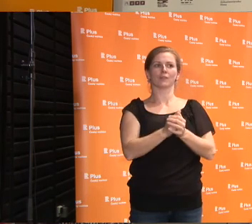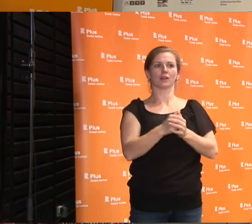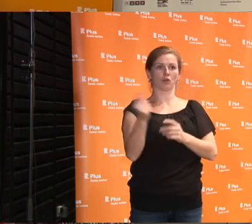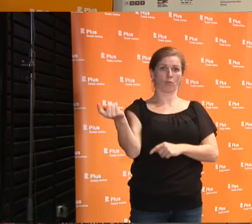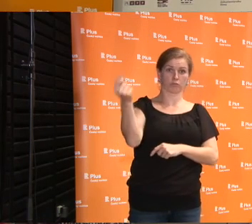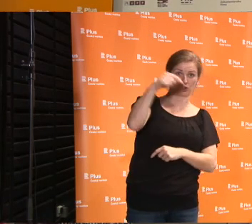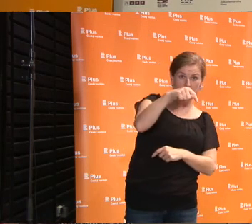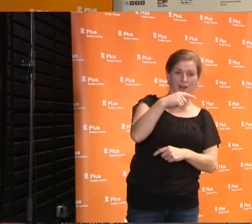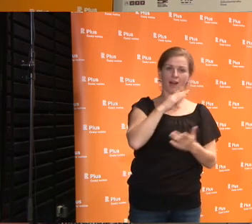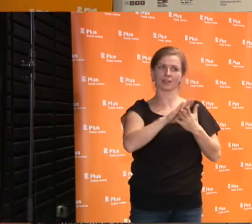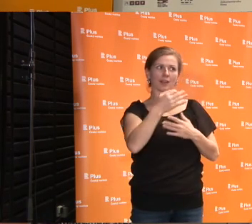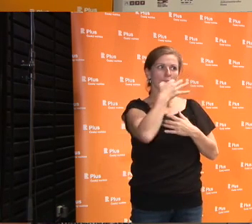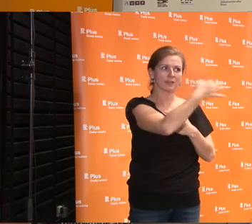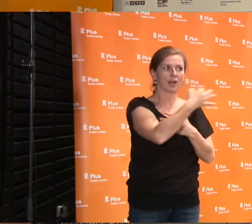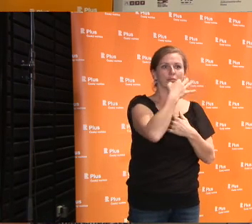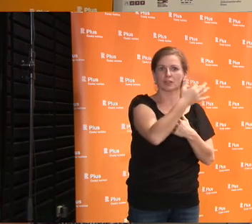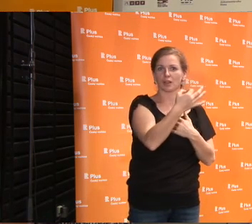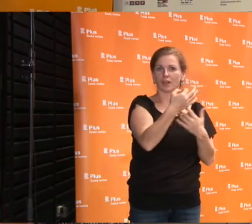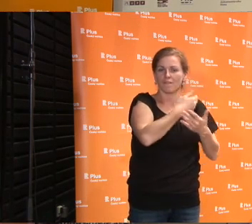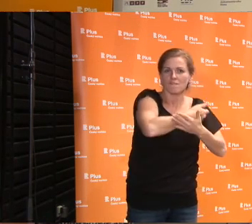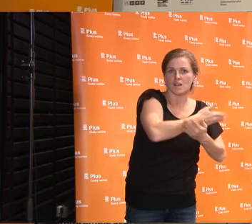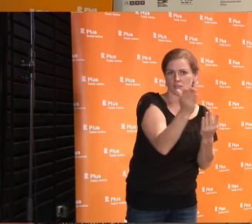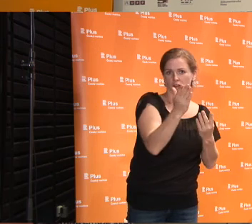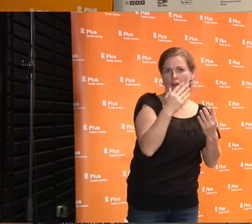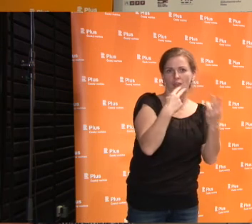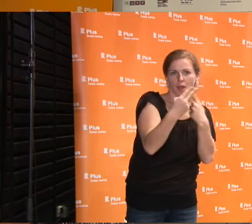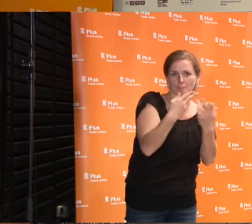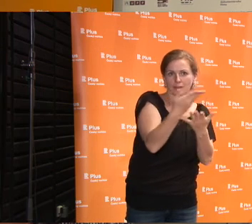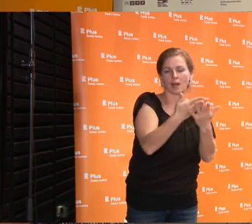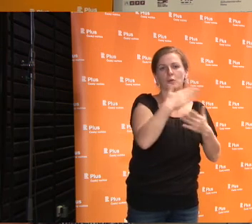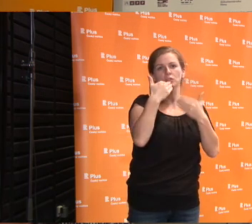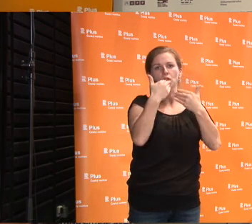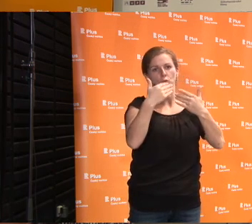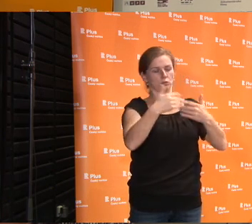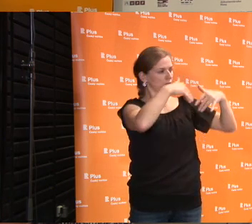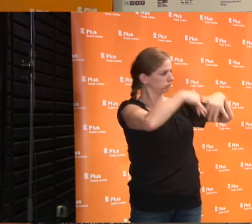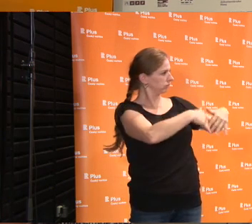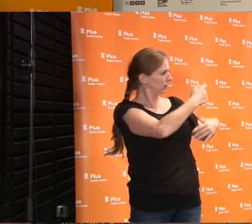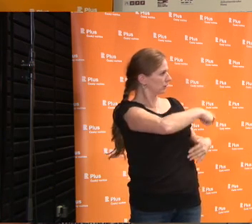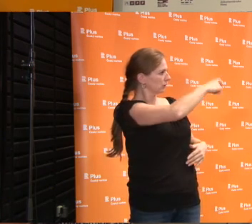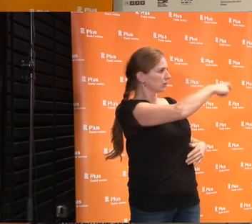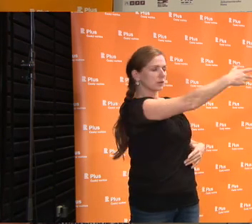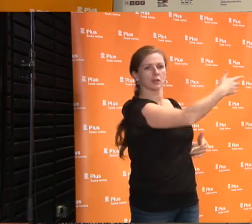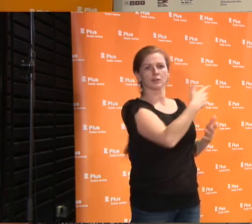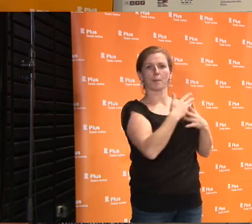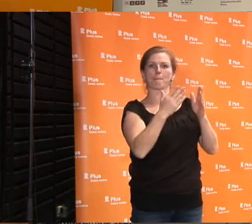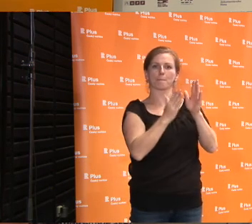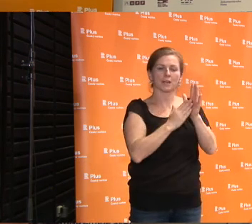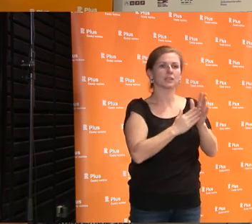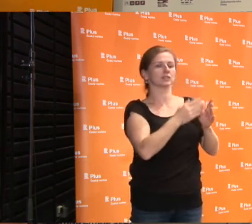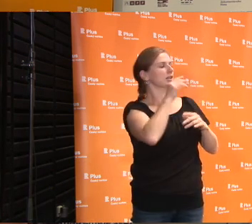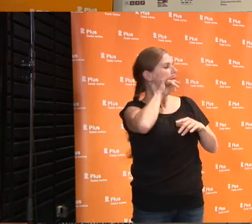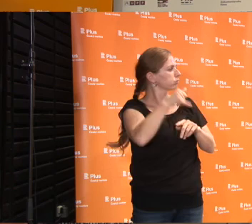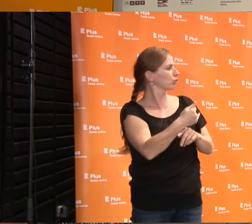přišli a také se zapojili do veřejné debaty Plusu. A děkuji hostům. Vladimír Mařík, Milena Jaburková, Vladimír Špidla a Bohumil Kartouz.